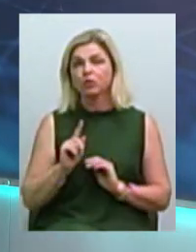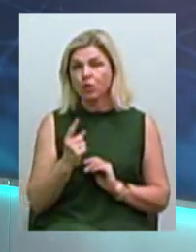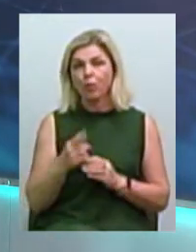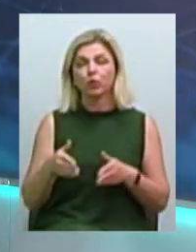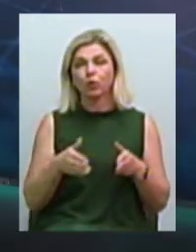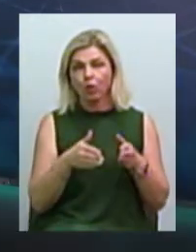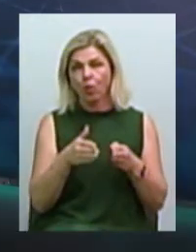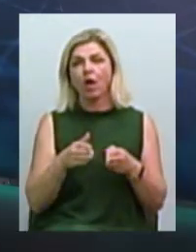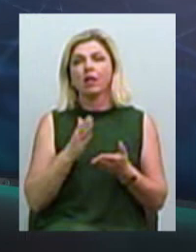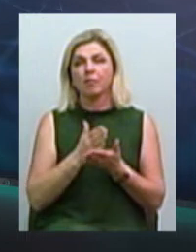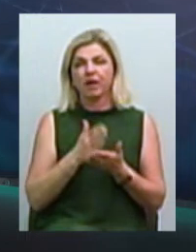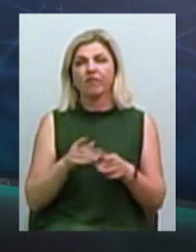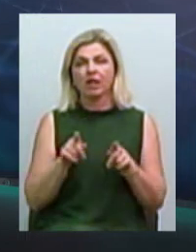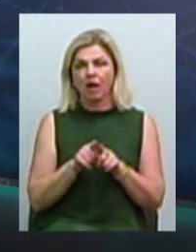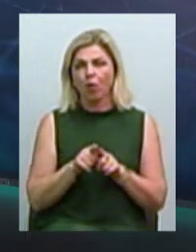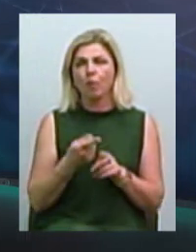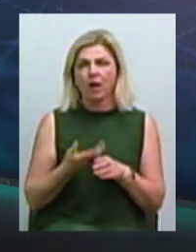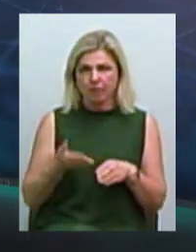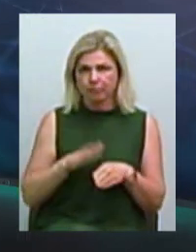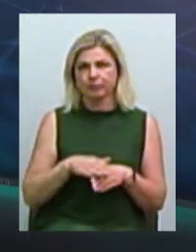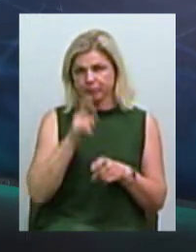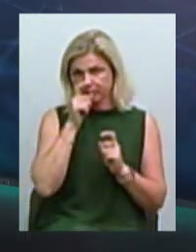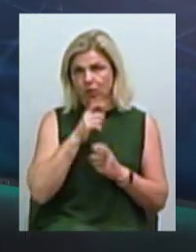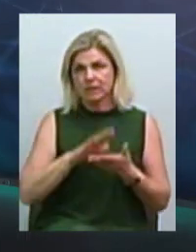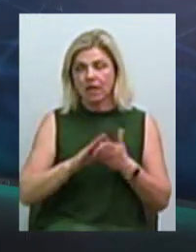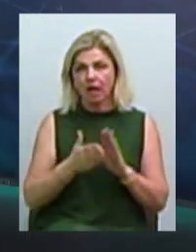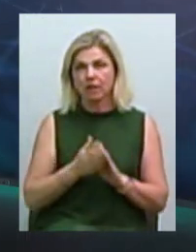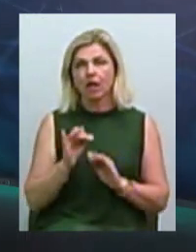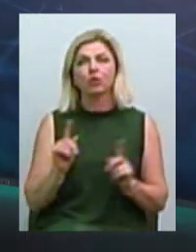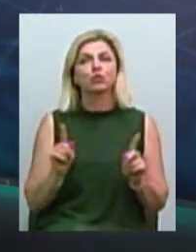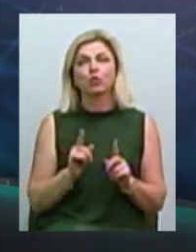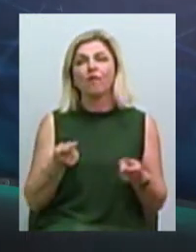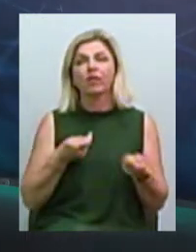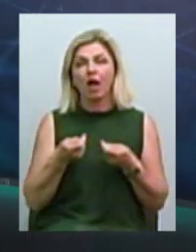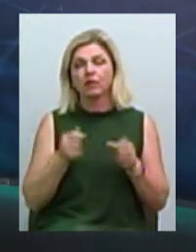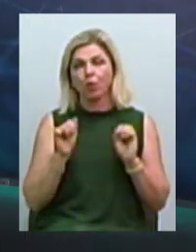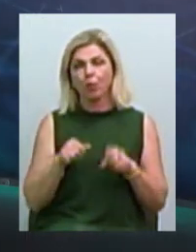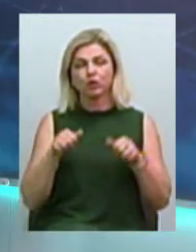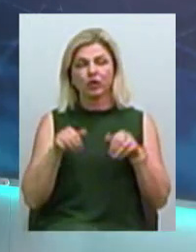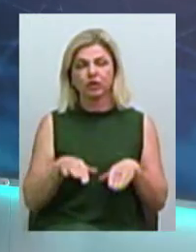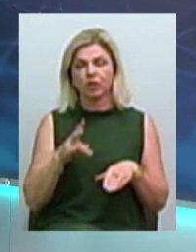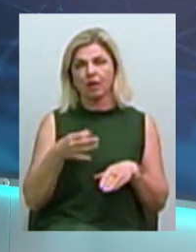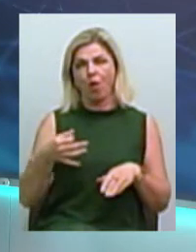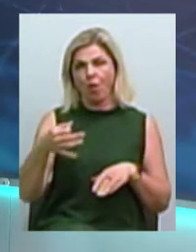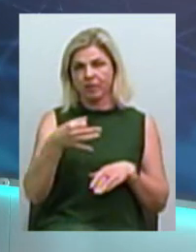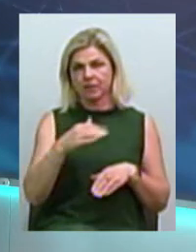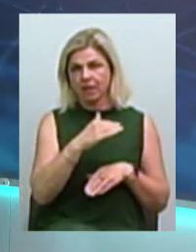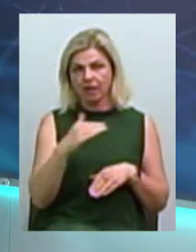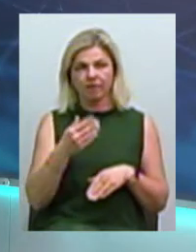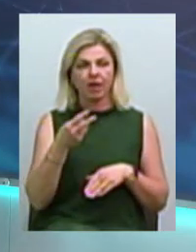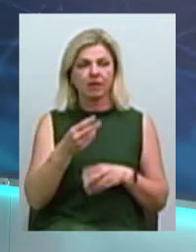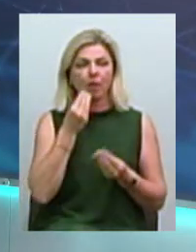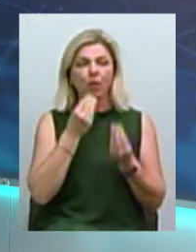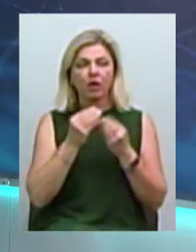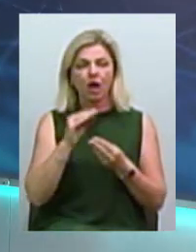перебувають у критичному стані і як може обласна влада і, в принципі, що можна вирішити на обласному рівні для покращення стану доріг, їх